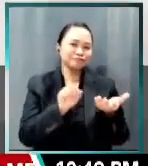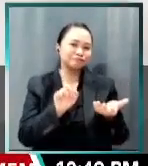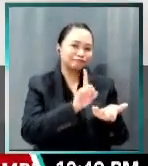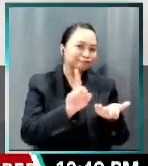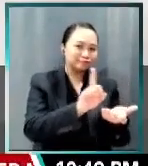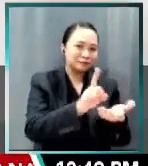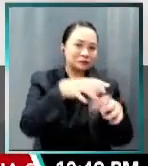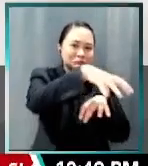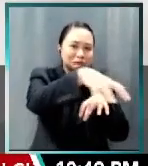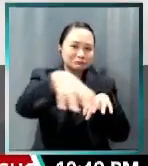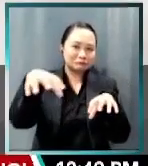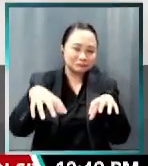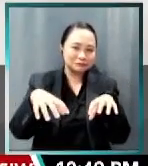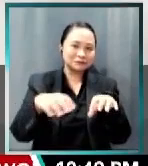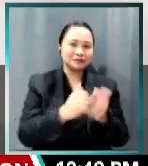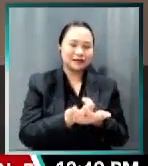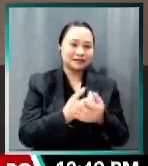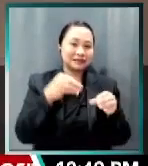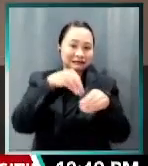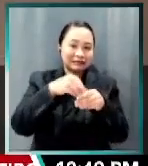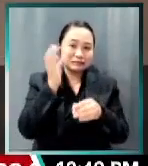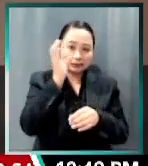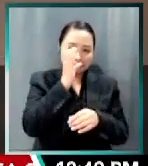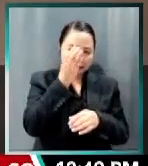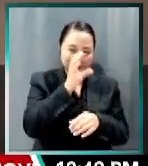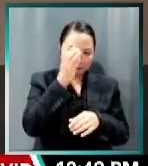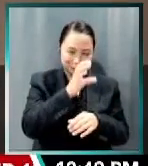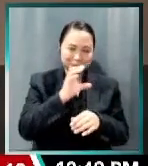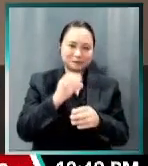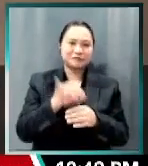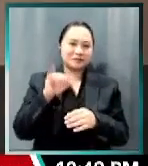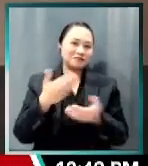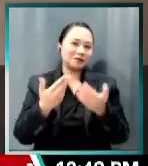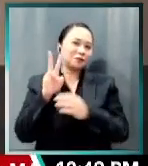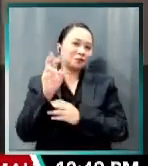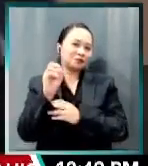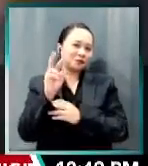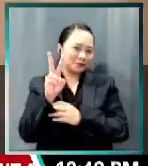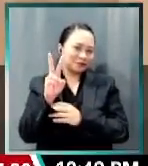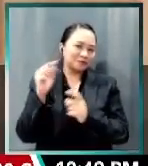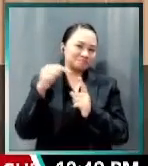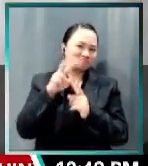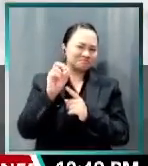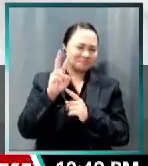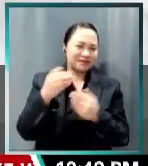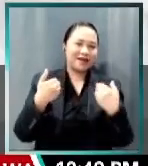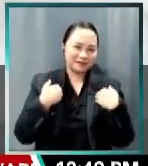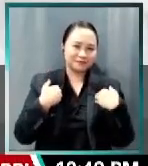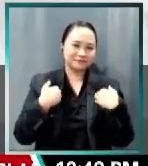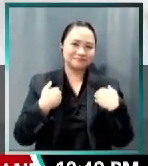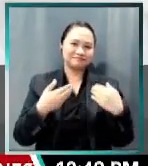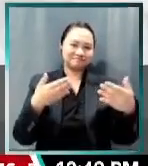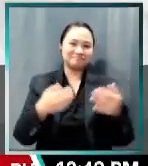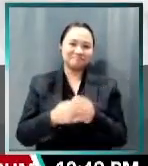mga fabrication lab sa Cebu. Pag 2021 to 2022, may nabuo na rin kaming sariling maker space lab. Nakatakdang mag-aral si